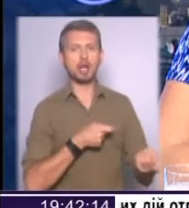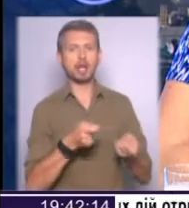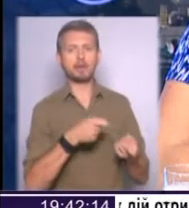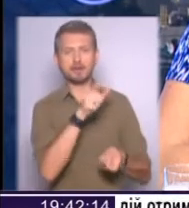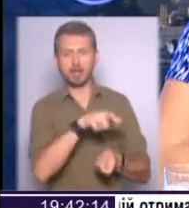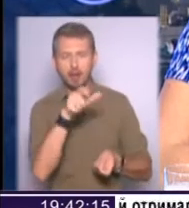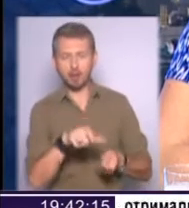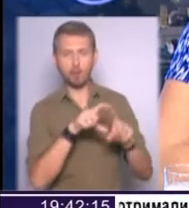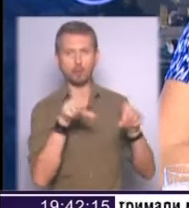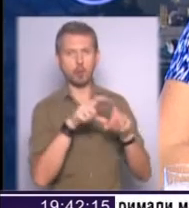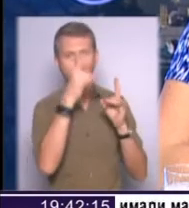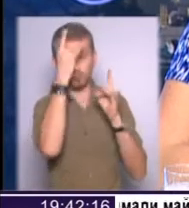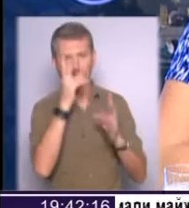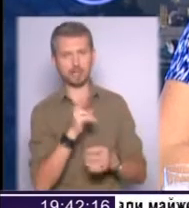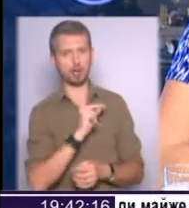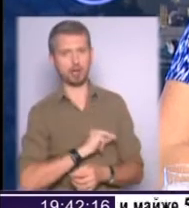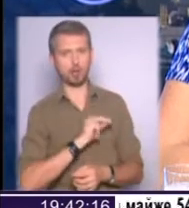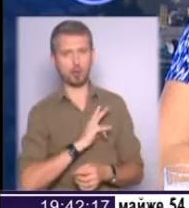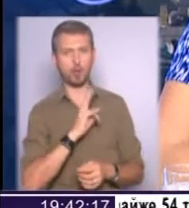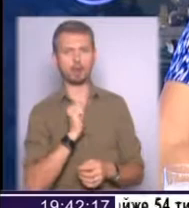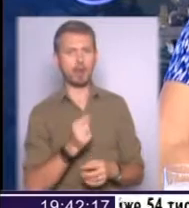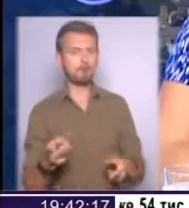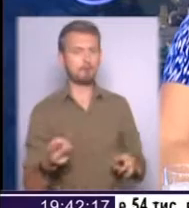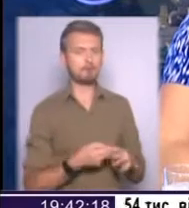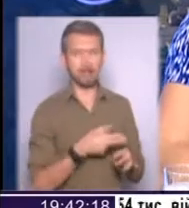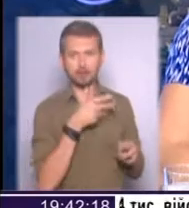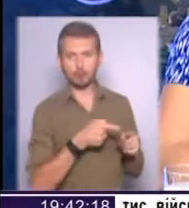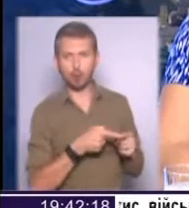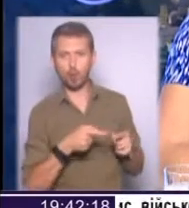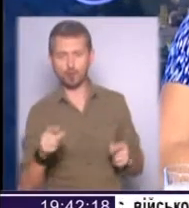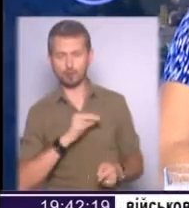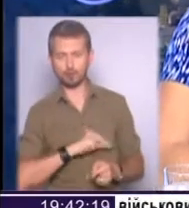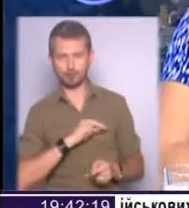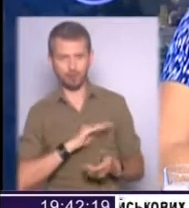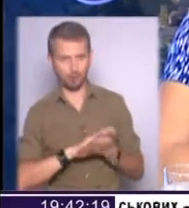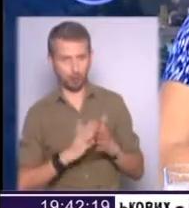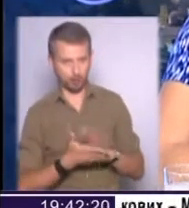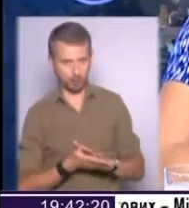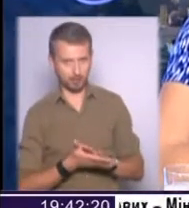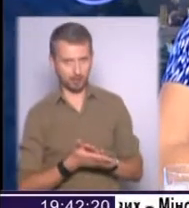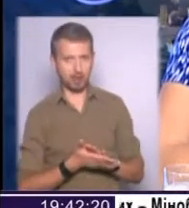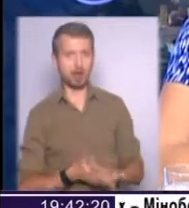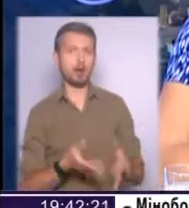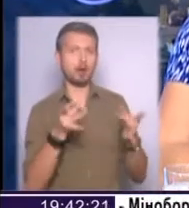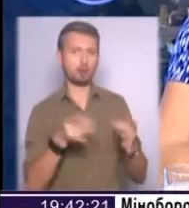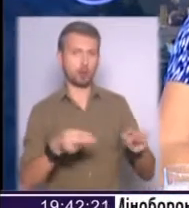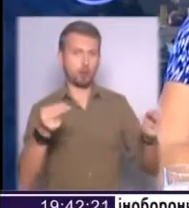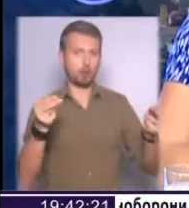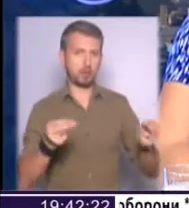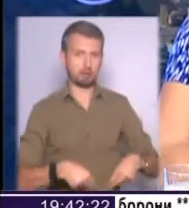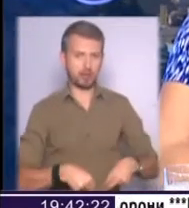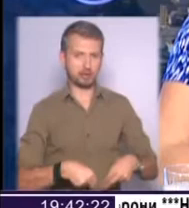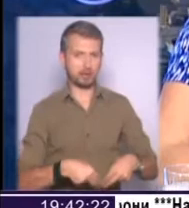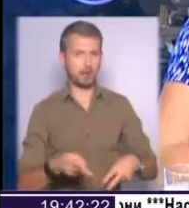установ культури, які працюють на безстроковому трудовому договорі, просто підписується